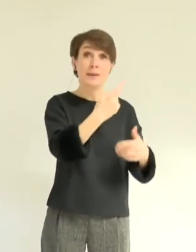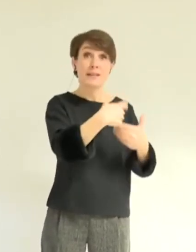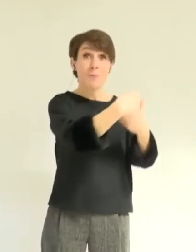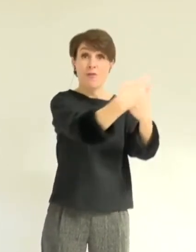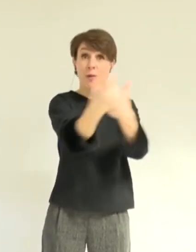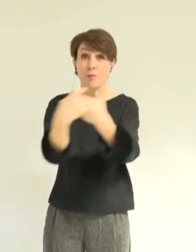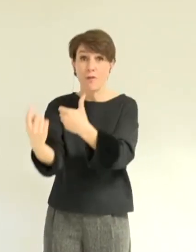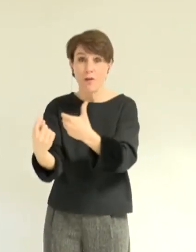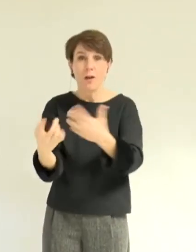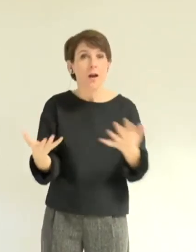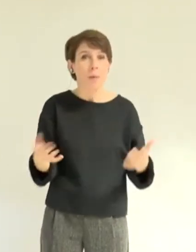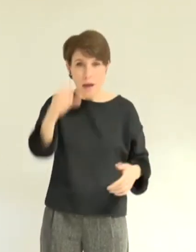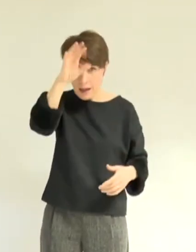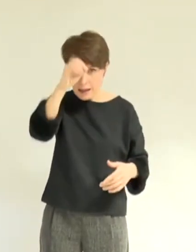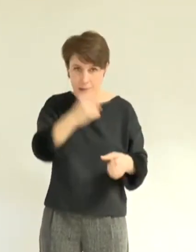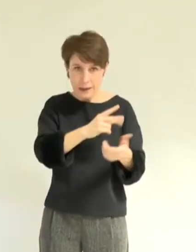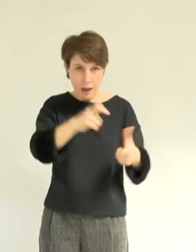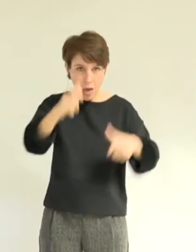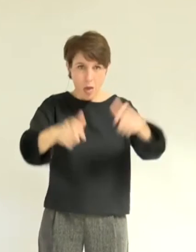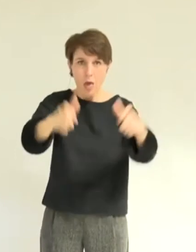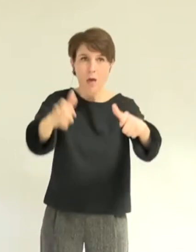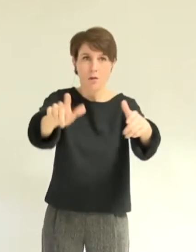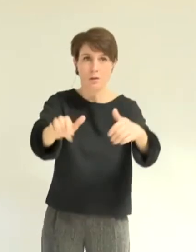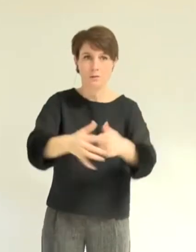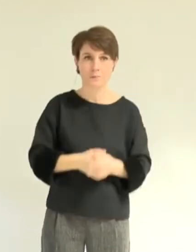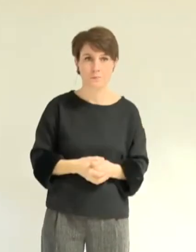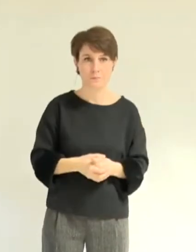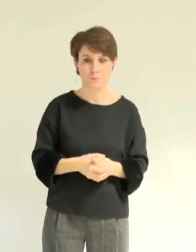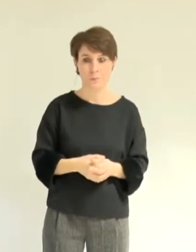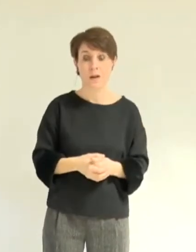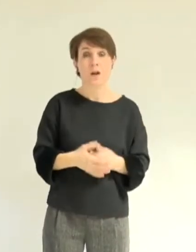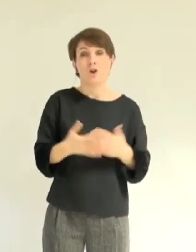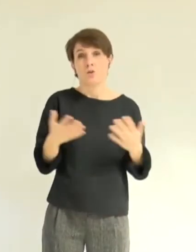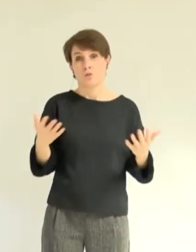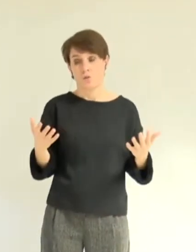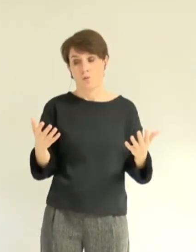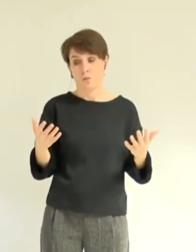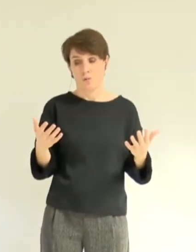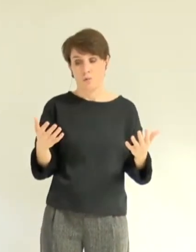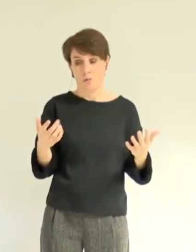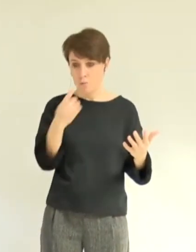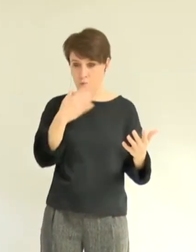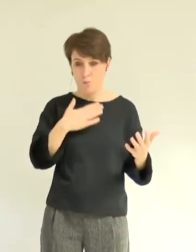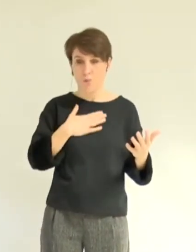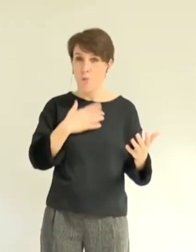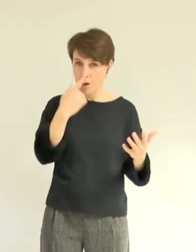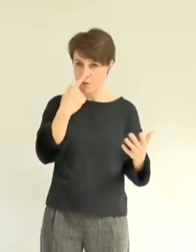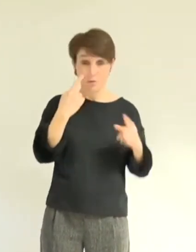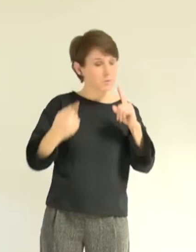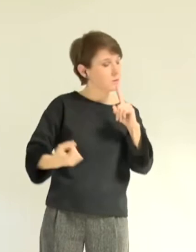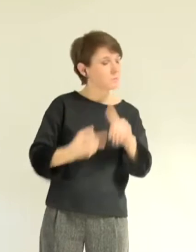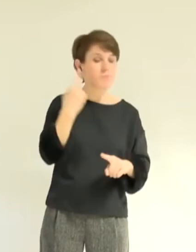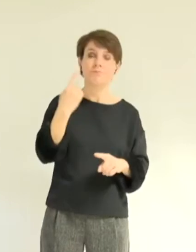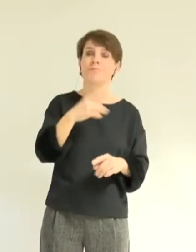elle, est en danger. Alors, c'est ici, me semble-t-il, que le rôle des élus nationaux et des